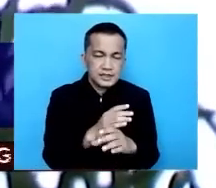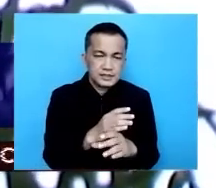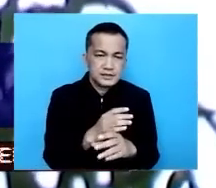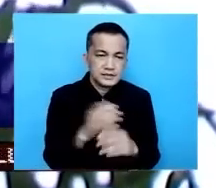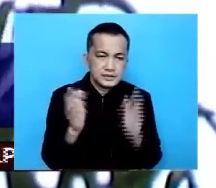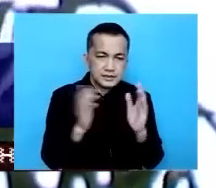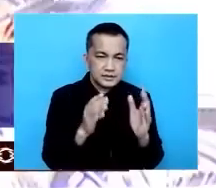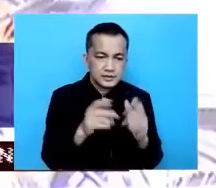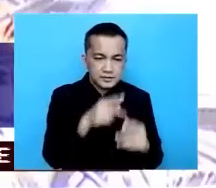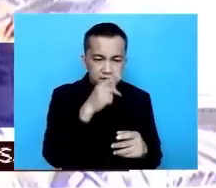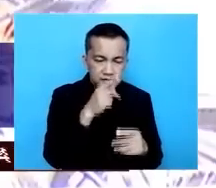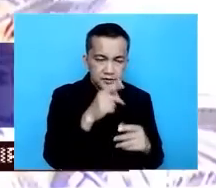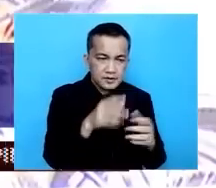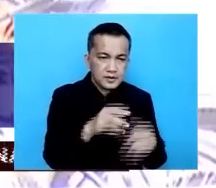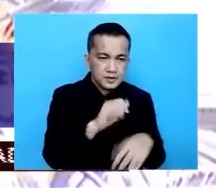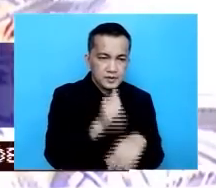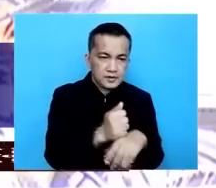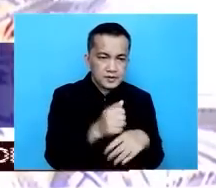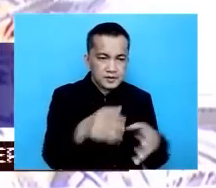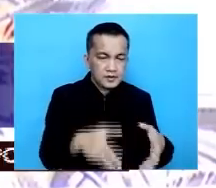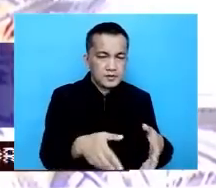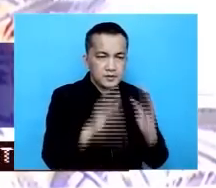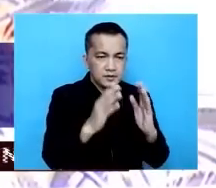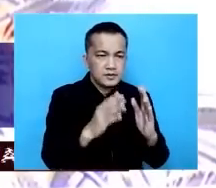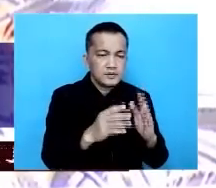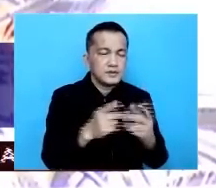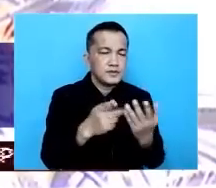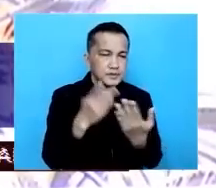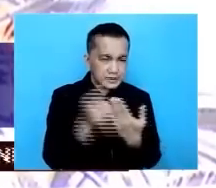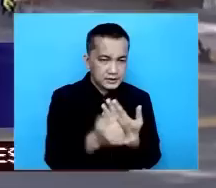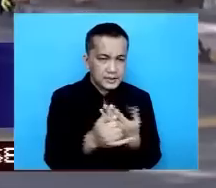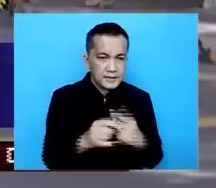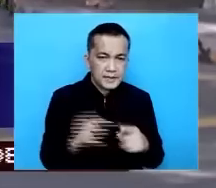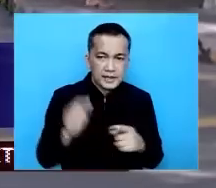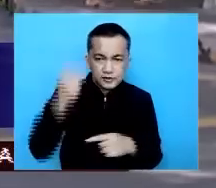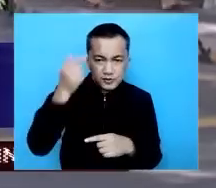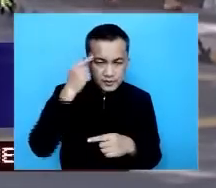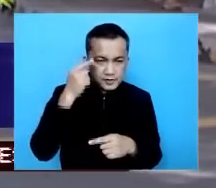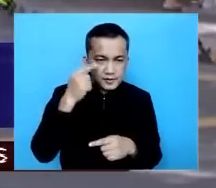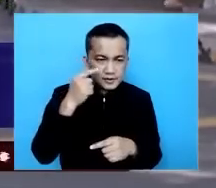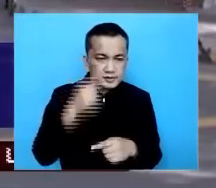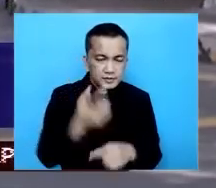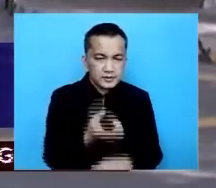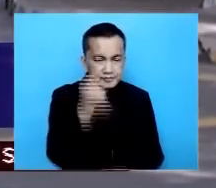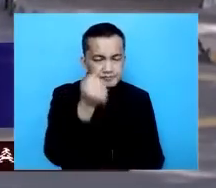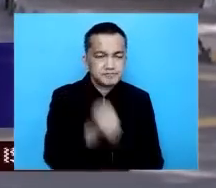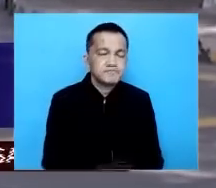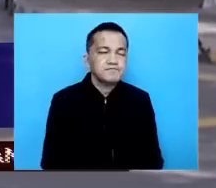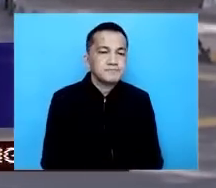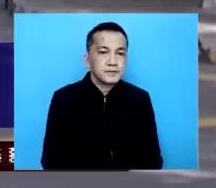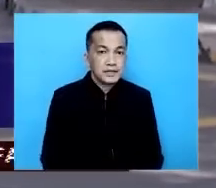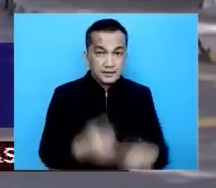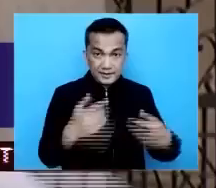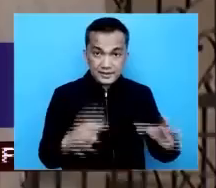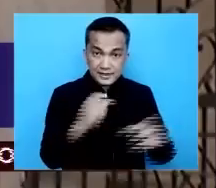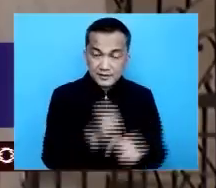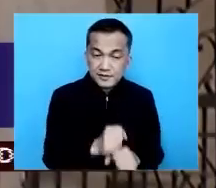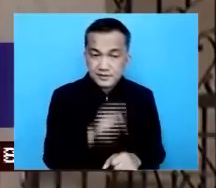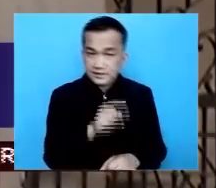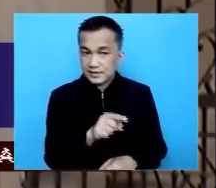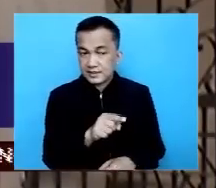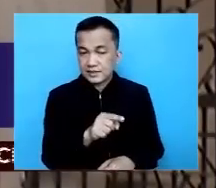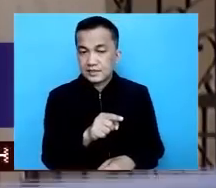sektor ang magpapatayo at mag-ooperate ng nasabing proyekto, pero gobyerno ang magmamayari. Kapag natapos na, ay heto na ang